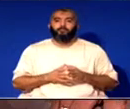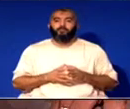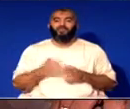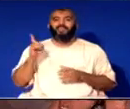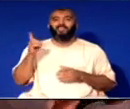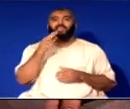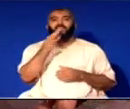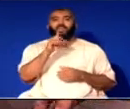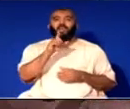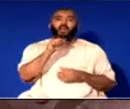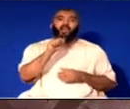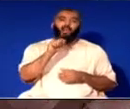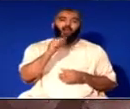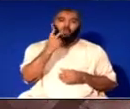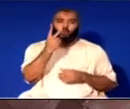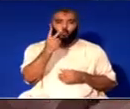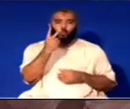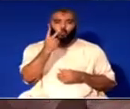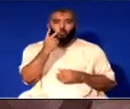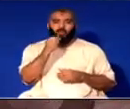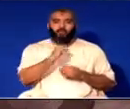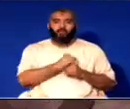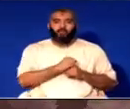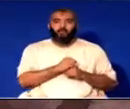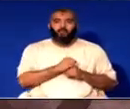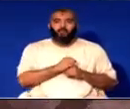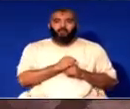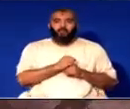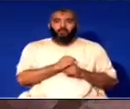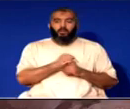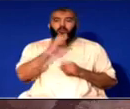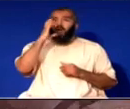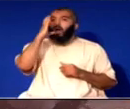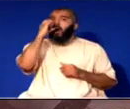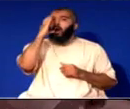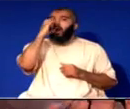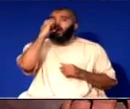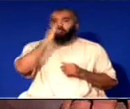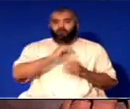على نوعين من كاين زوج أنواع من البخاخات